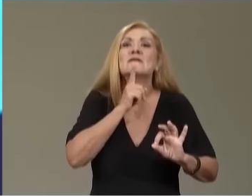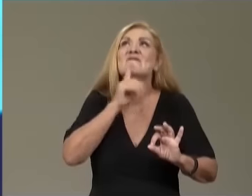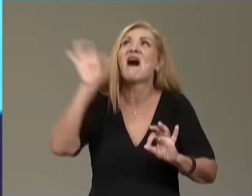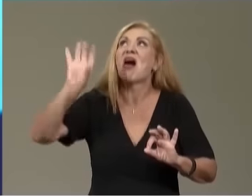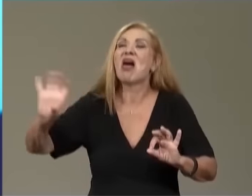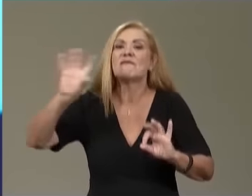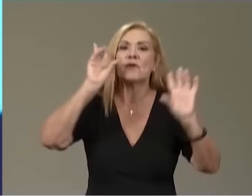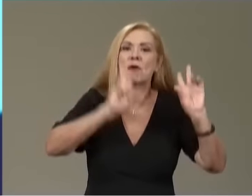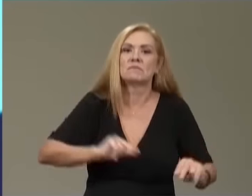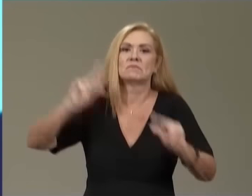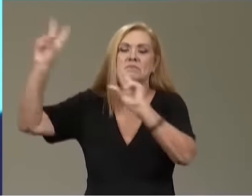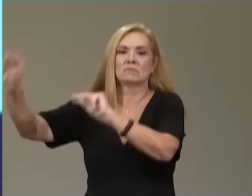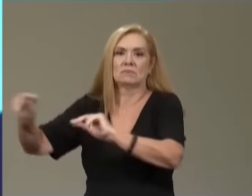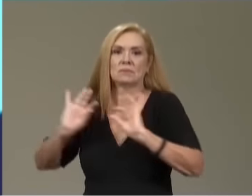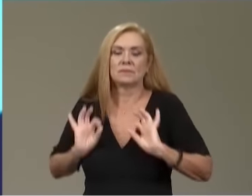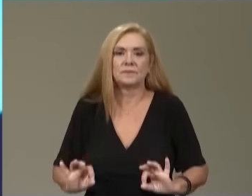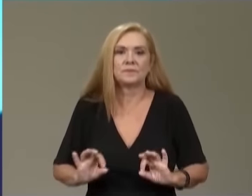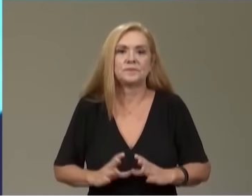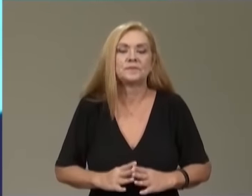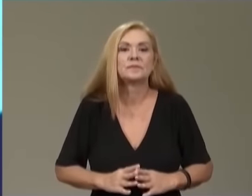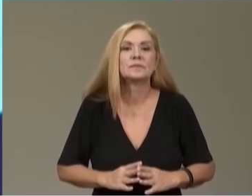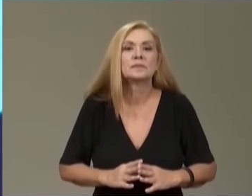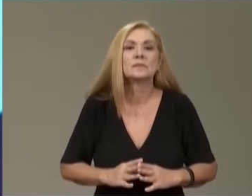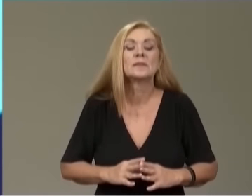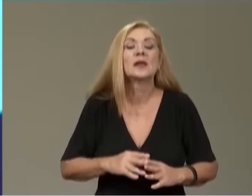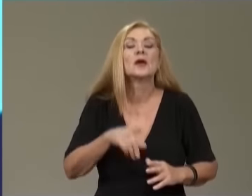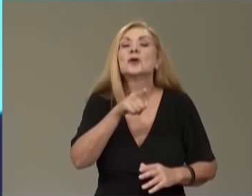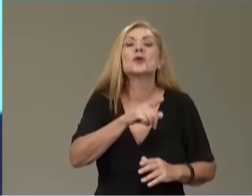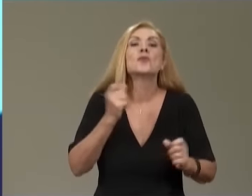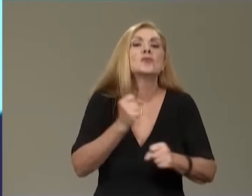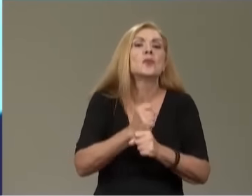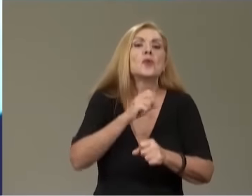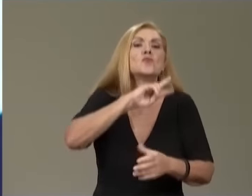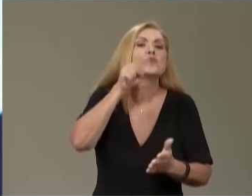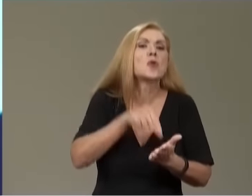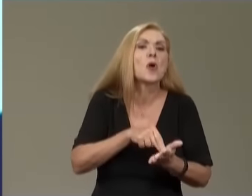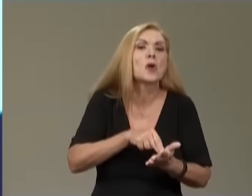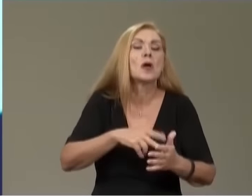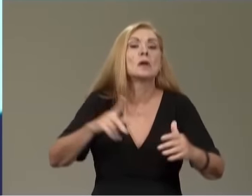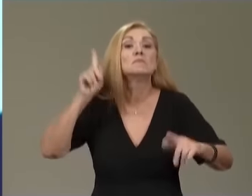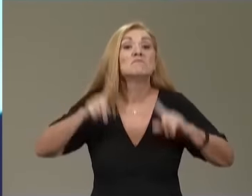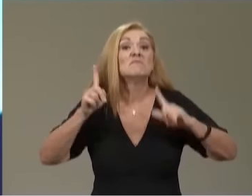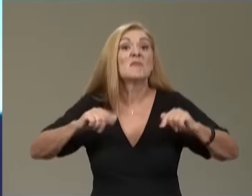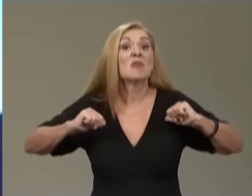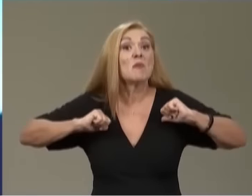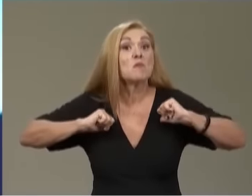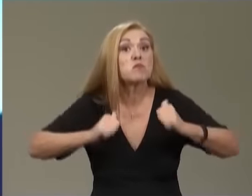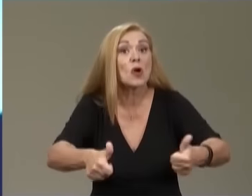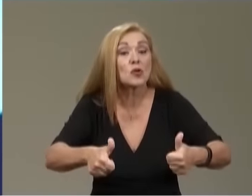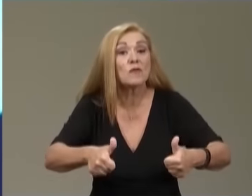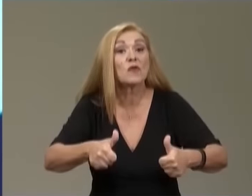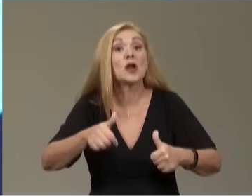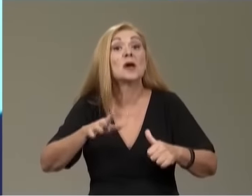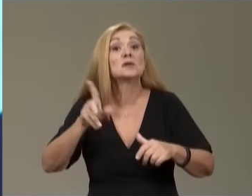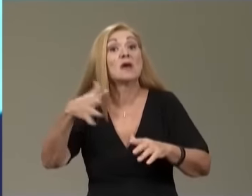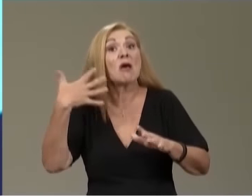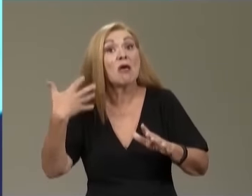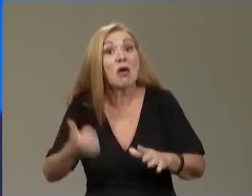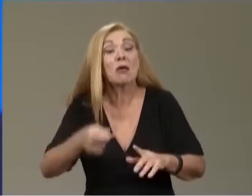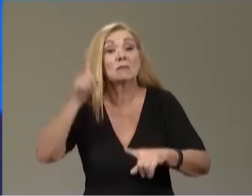Ευρώπης. Ρόλος του θα είναι να παρέχει κίνητρα σε δυναμικές πρωτοβουλίες, ειδικά σε τομείς με υψηλή προστιθέμενη